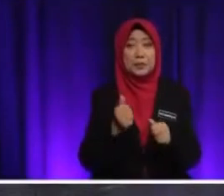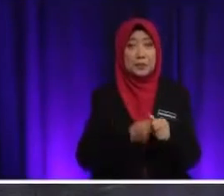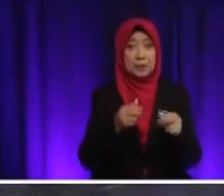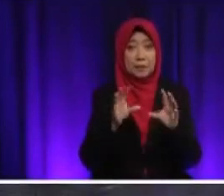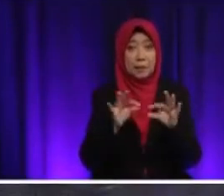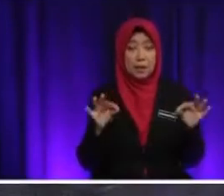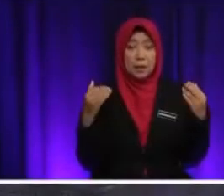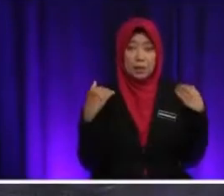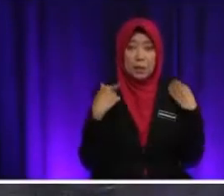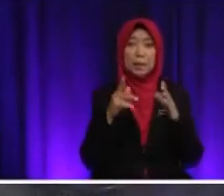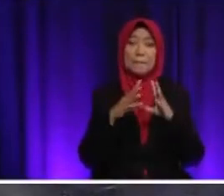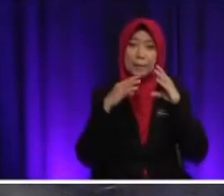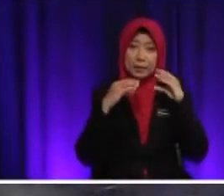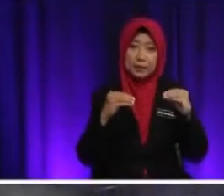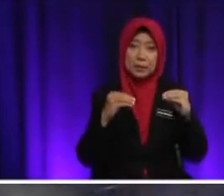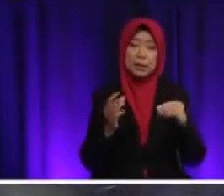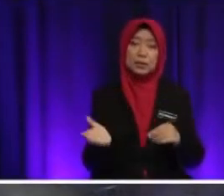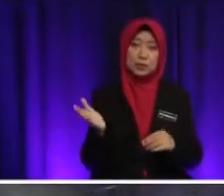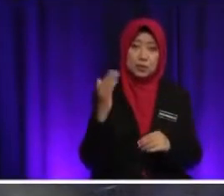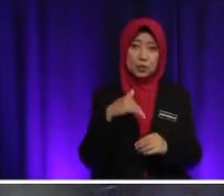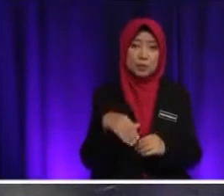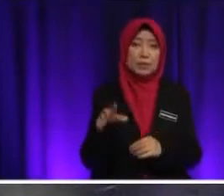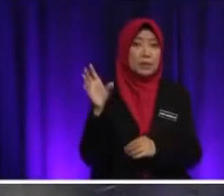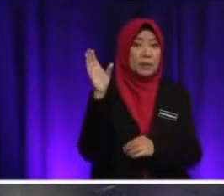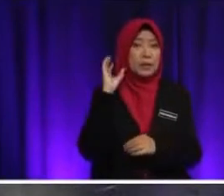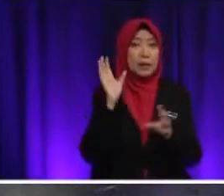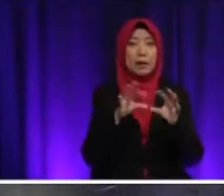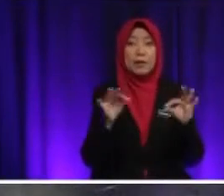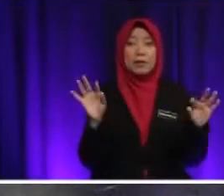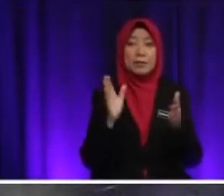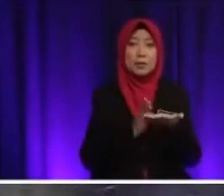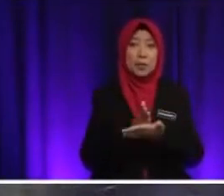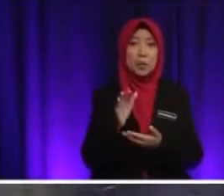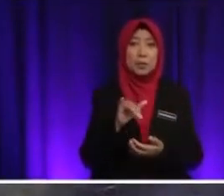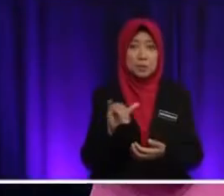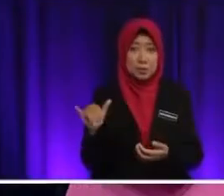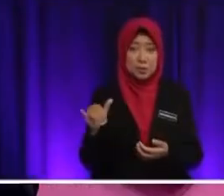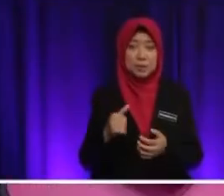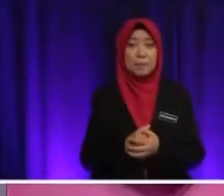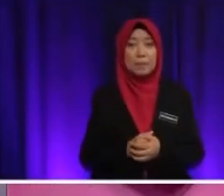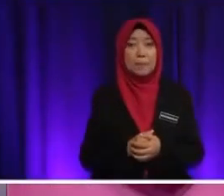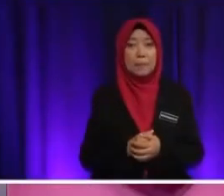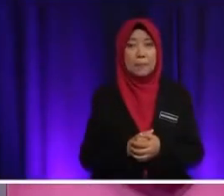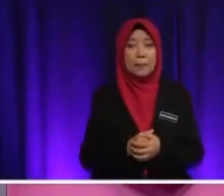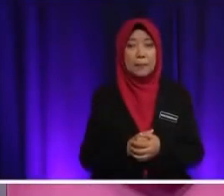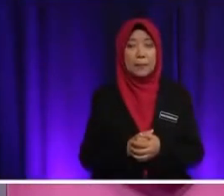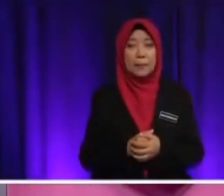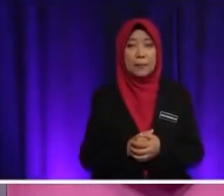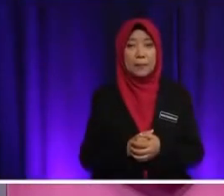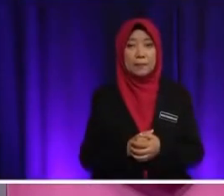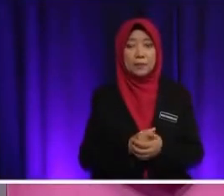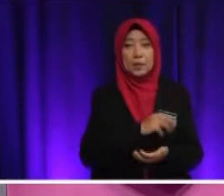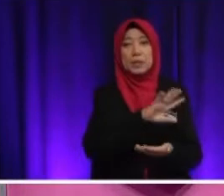ada pengajarannya. Betul tak Ustaz? Betul. Jadi jom kita dengarkan pengajaran ayat seterusnya. Silakan Ustaz. Okay, terima kasih Hakim. Okay, dan begitu juga